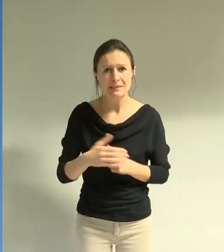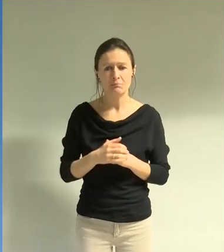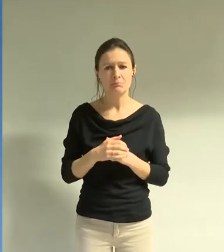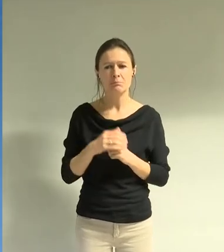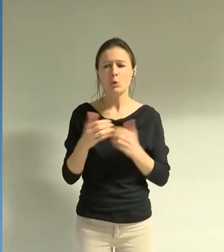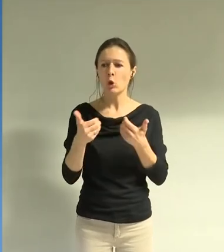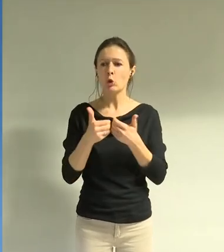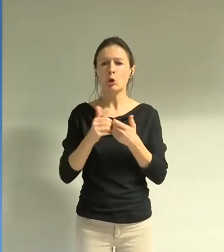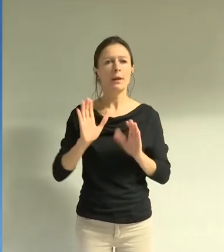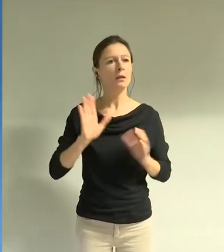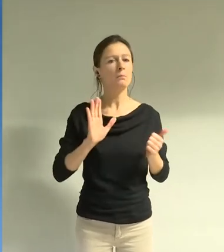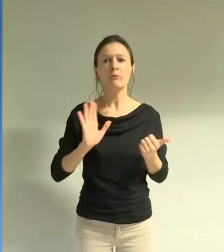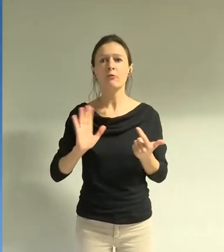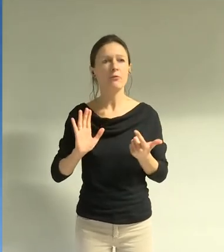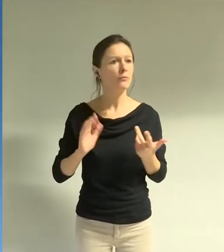réponse